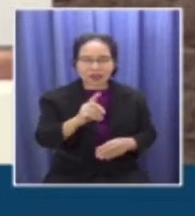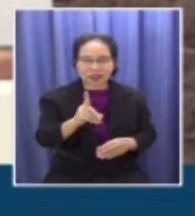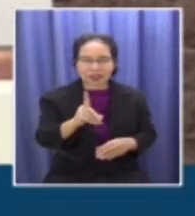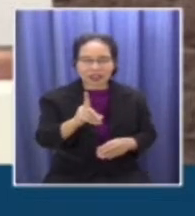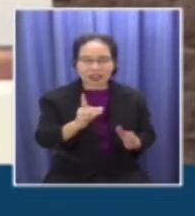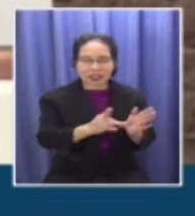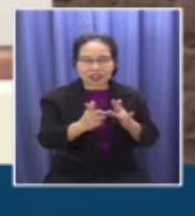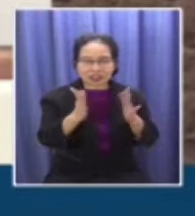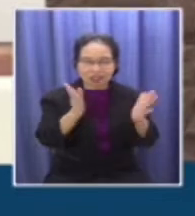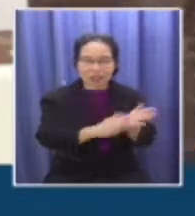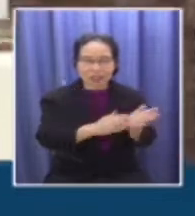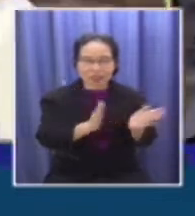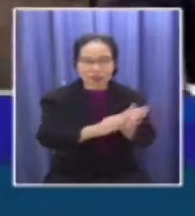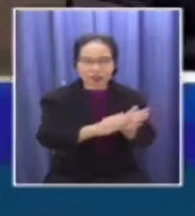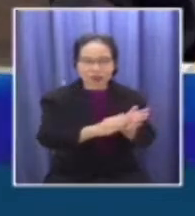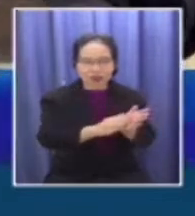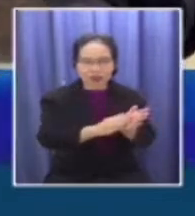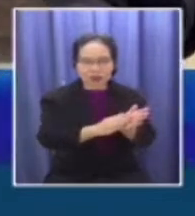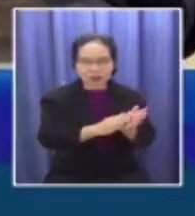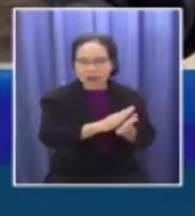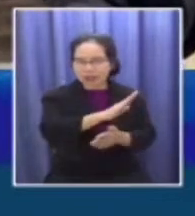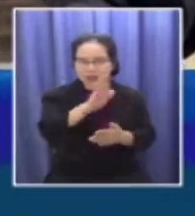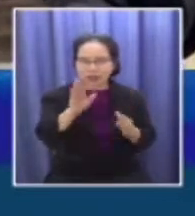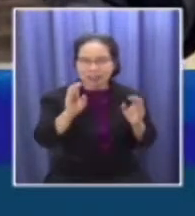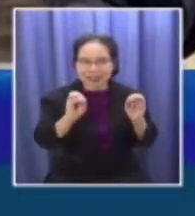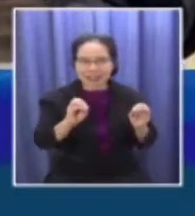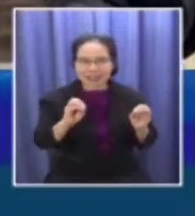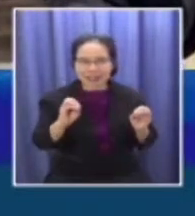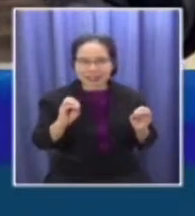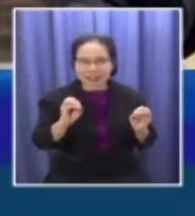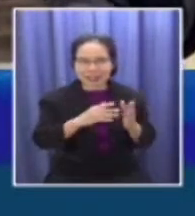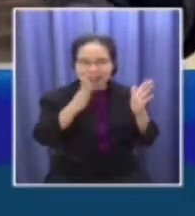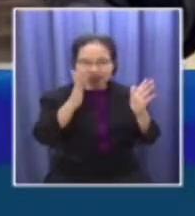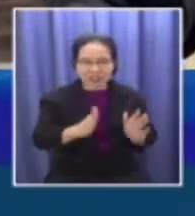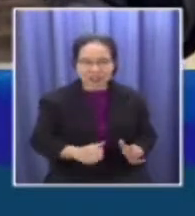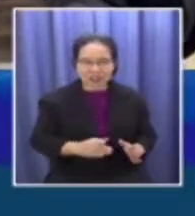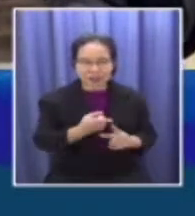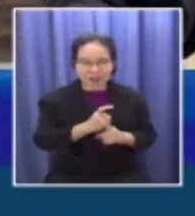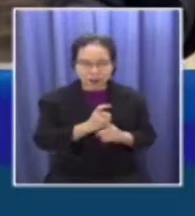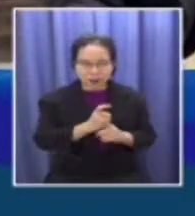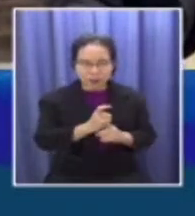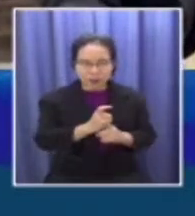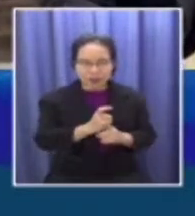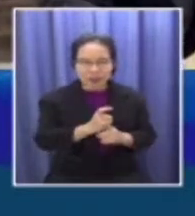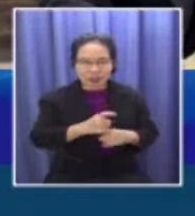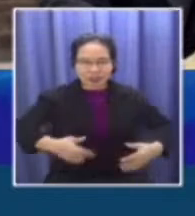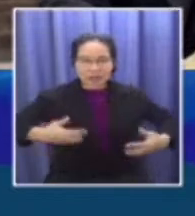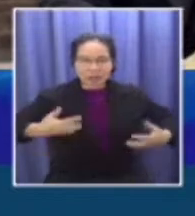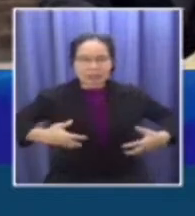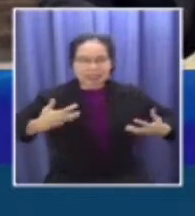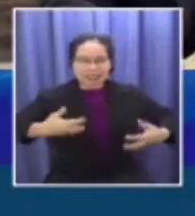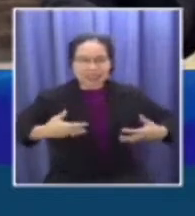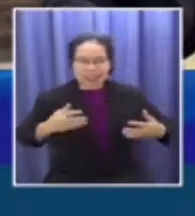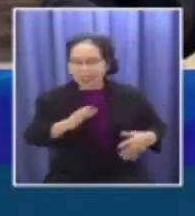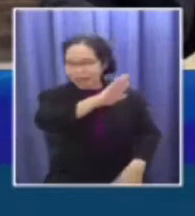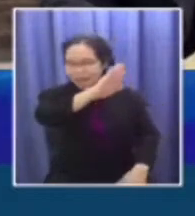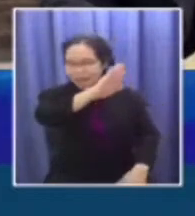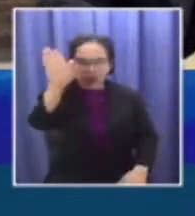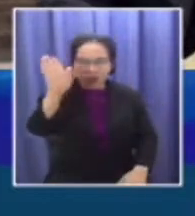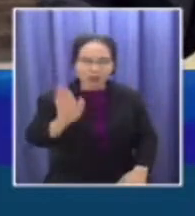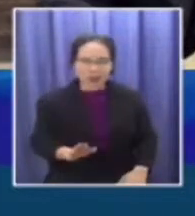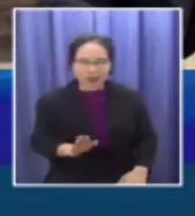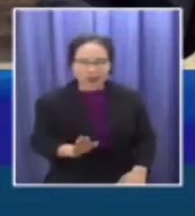kyerɛ Dwumadie pi na Nyankopɔn bɔ me ne wo na barama Daniel ya kyerɛ ya buye suku abetumi a kyerɛ mofra de papa